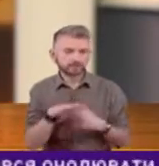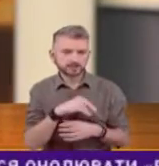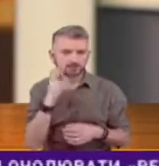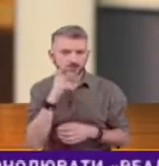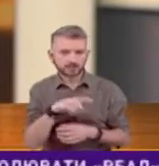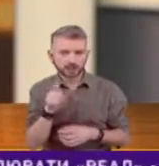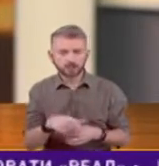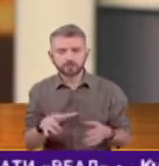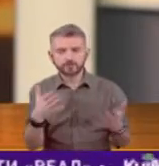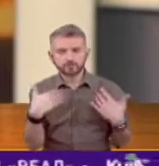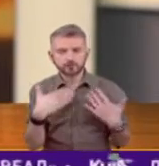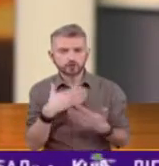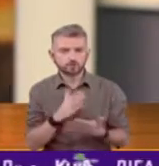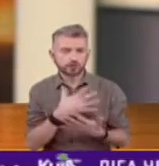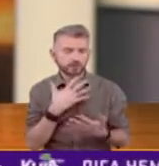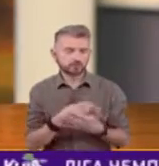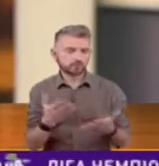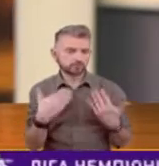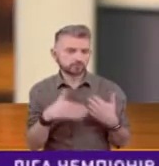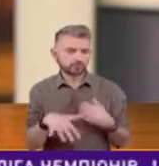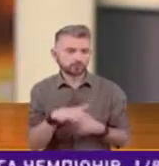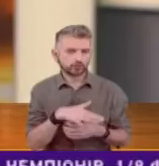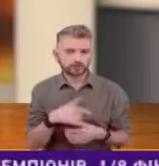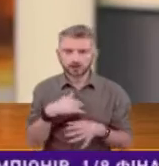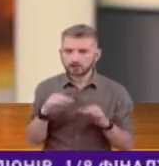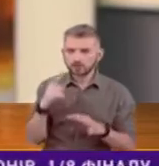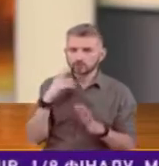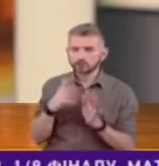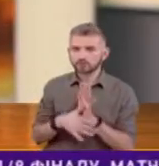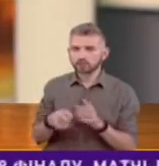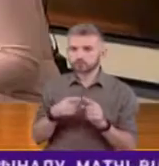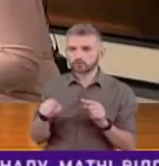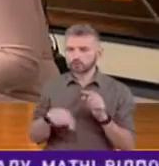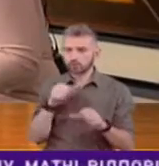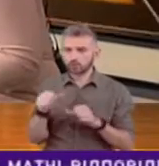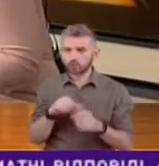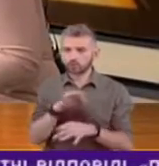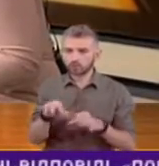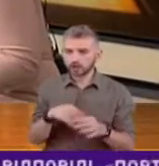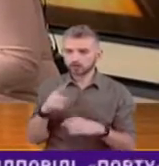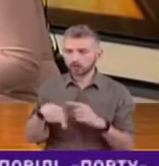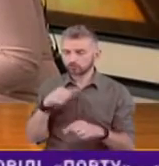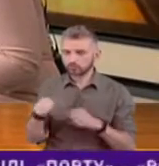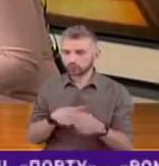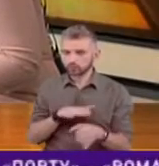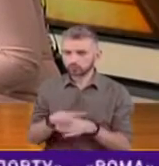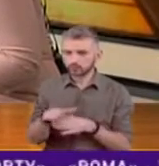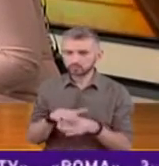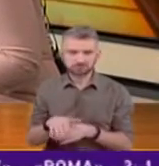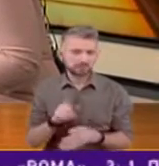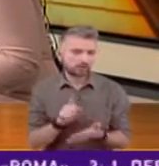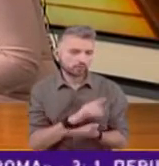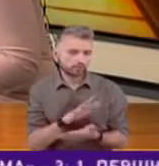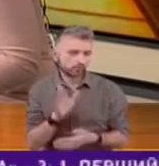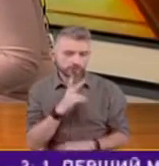киянам відпочивати і мати свою рекреаційну зону. Я правильно зрозуміла, що впродовж цього року проєкт, а наступного року повна реалізація? Не обов'язково,